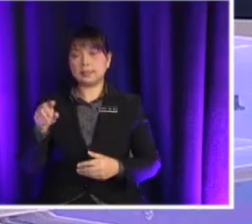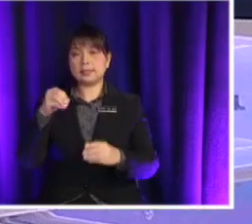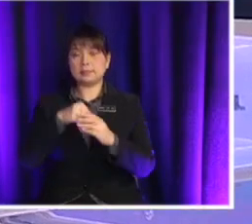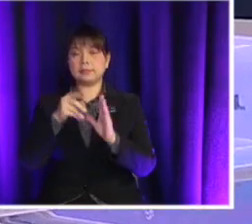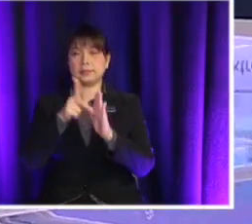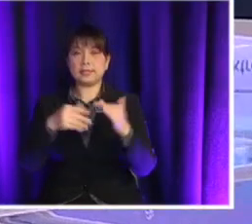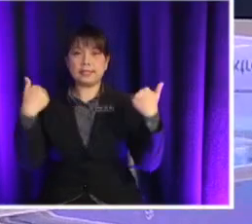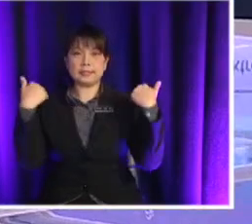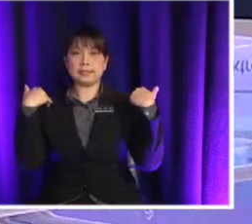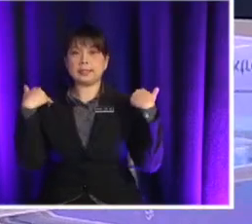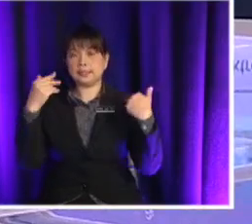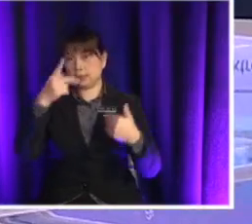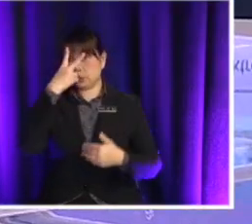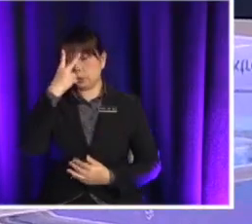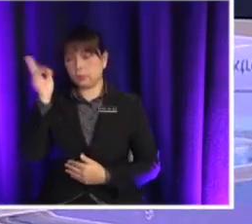keadaan